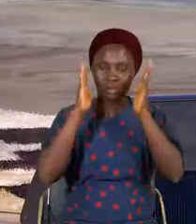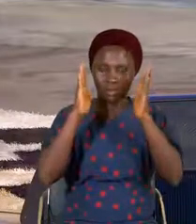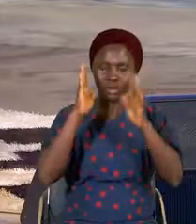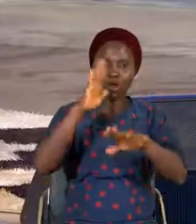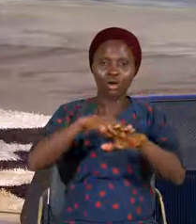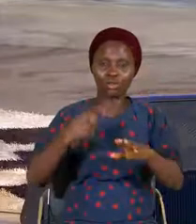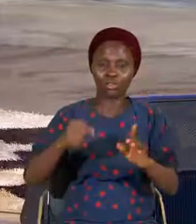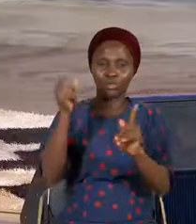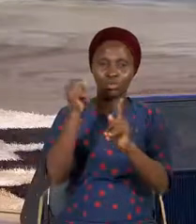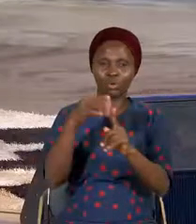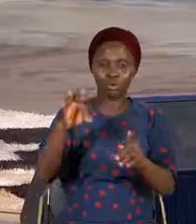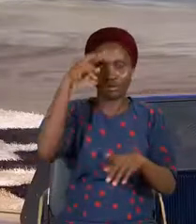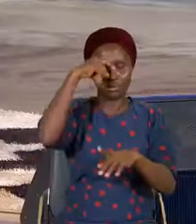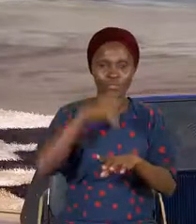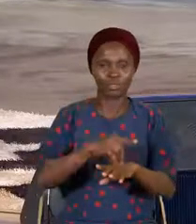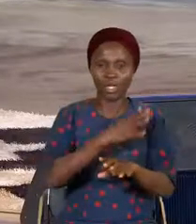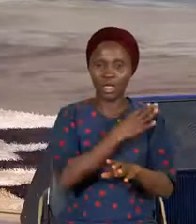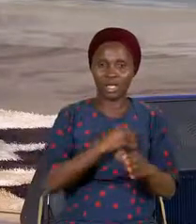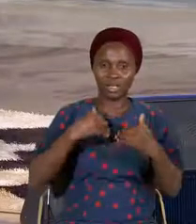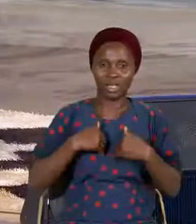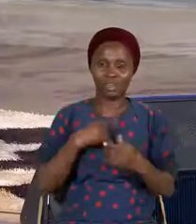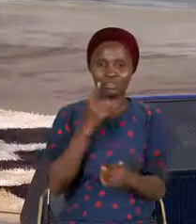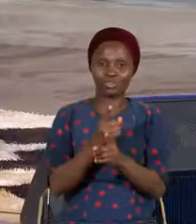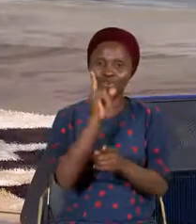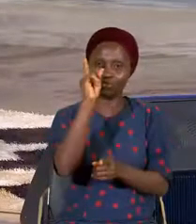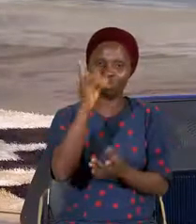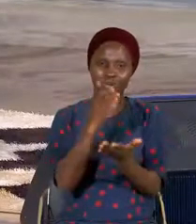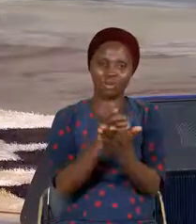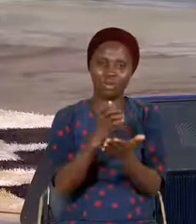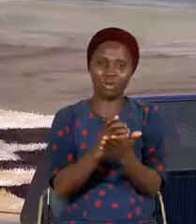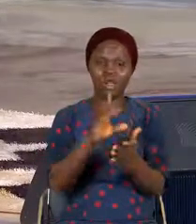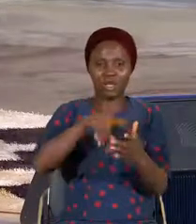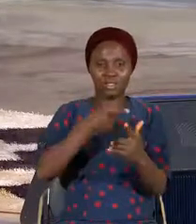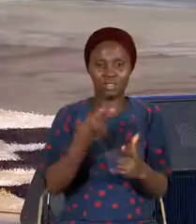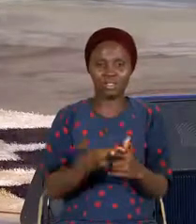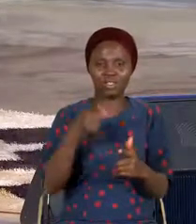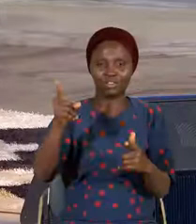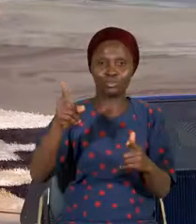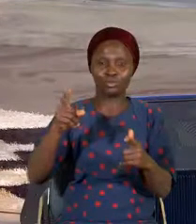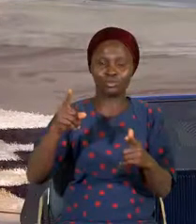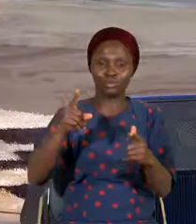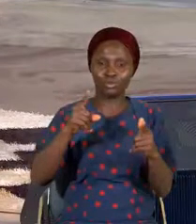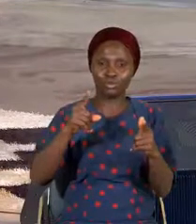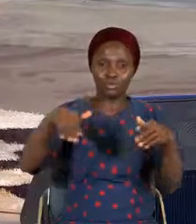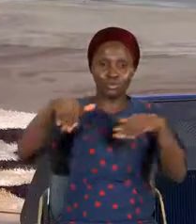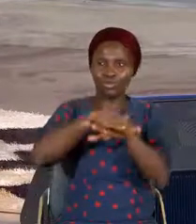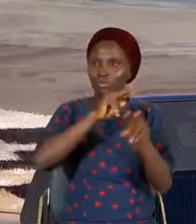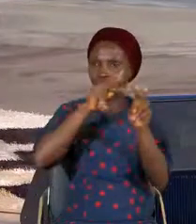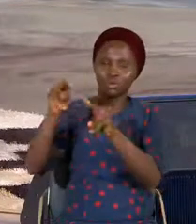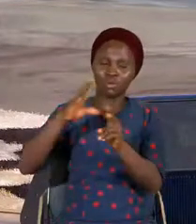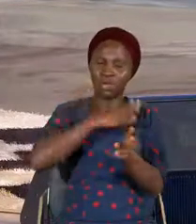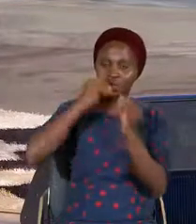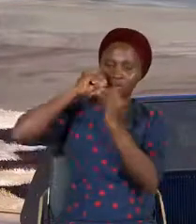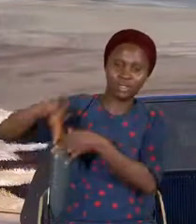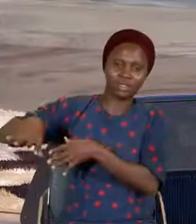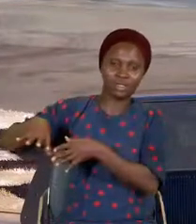sur une seule parole de sagesse et avoir juste une petite coupe et vous laissez tomber, vous